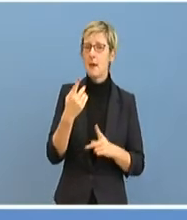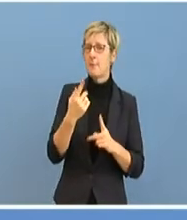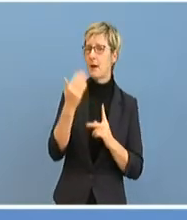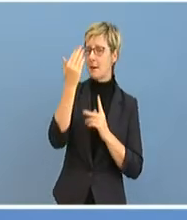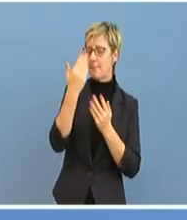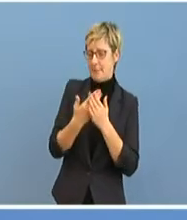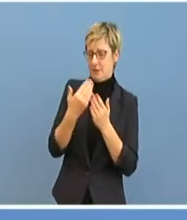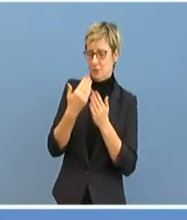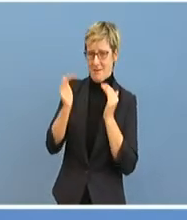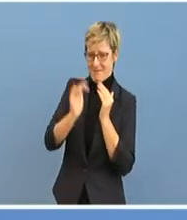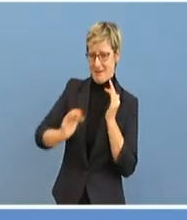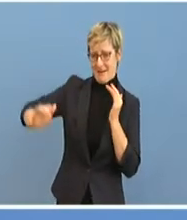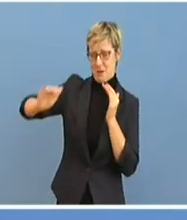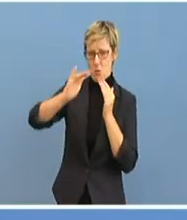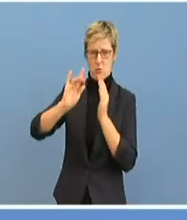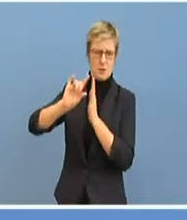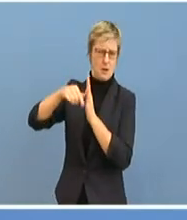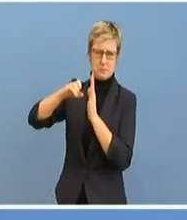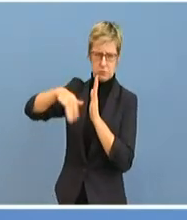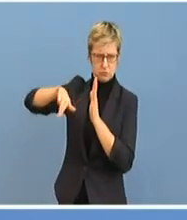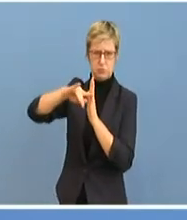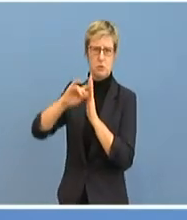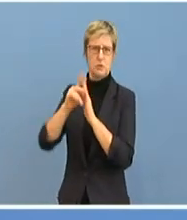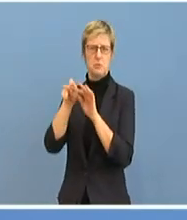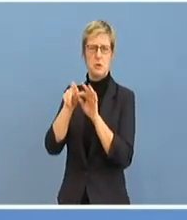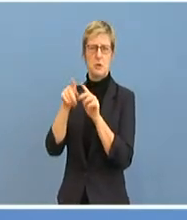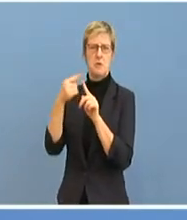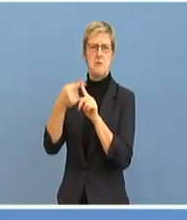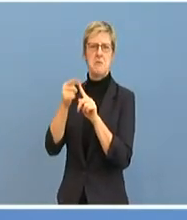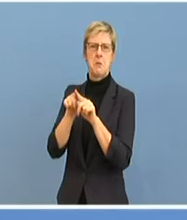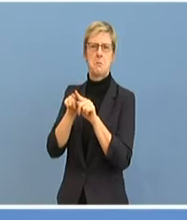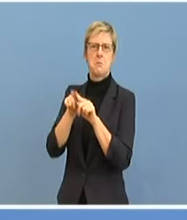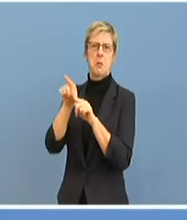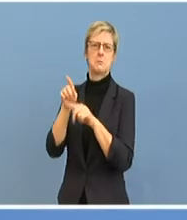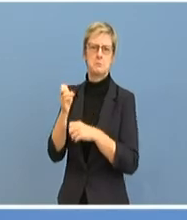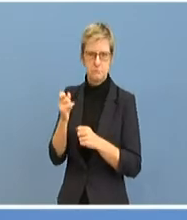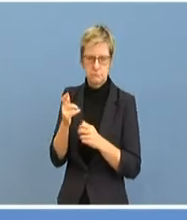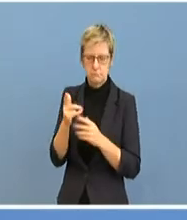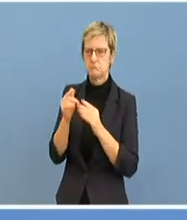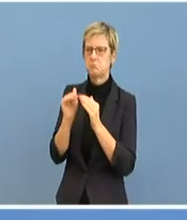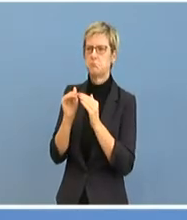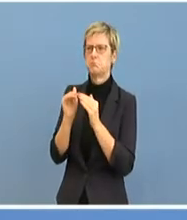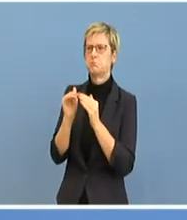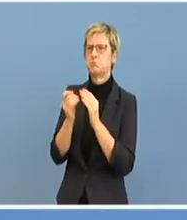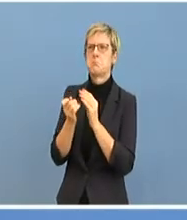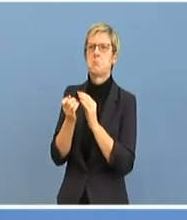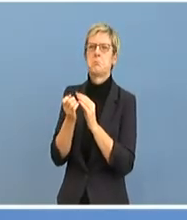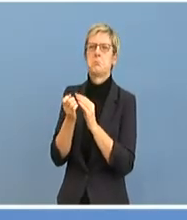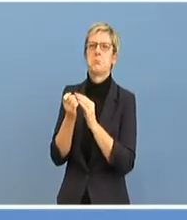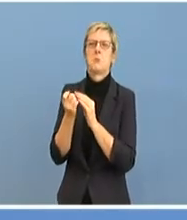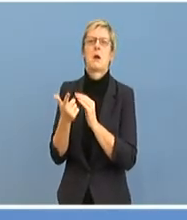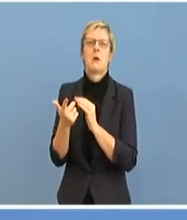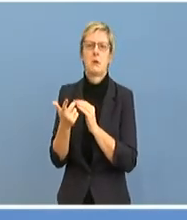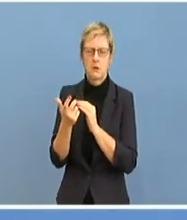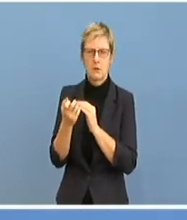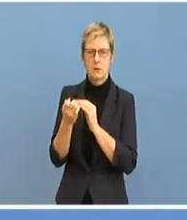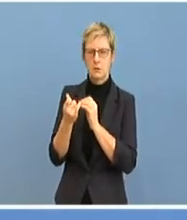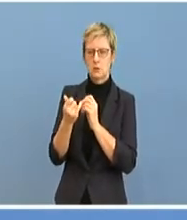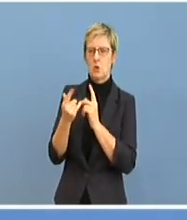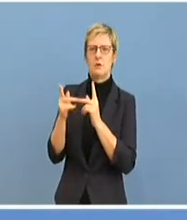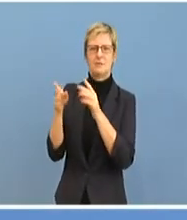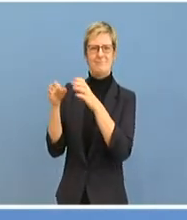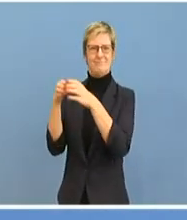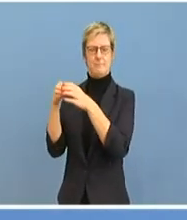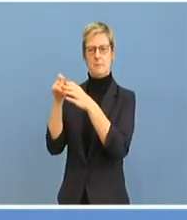haben mit ganz, ganz niedrigem Fallaufkommen, und dann ist es auch nicht vollkommen unverständlich, dass